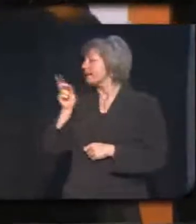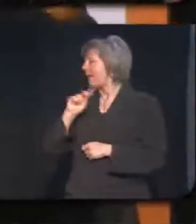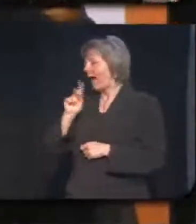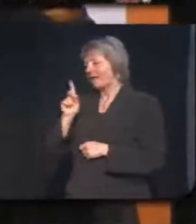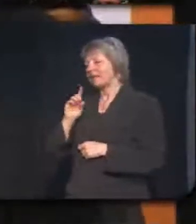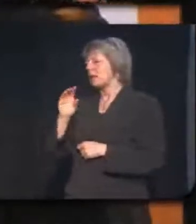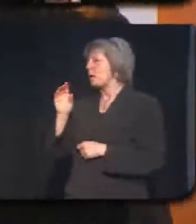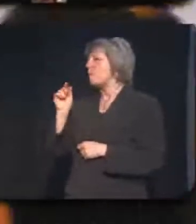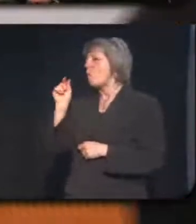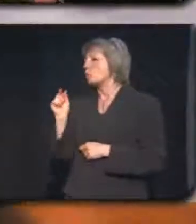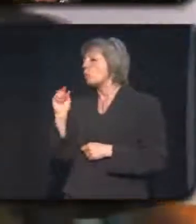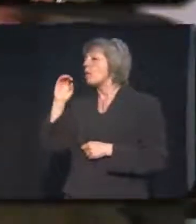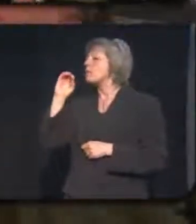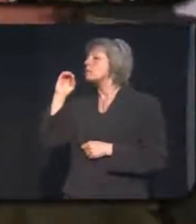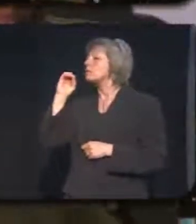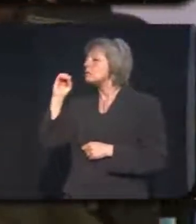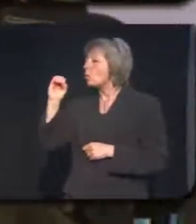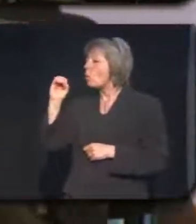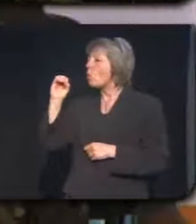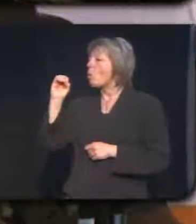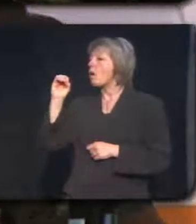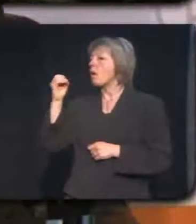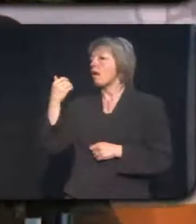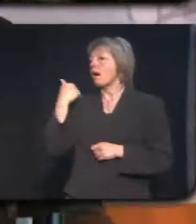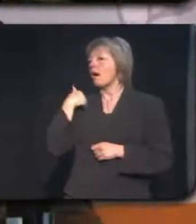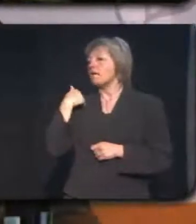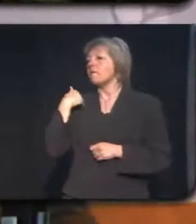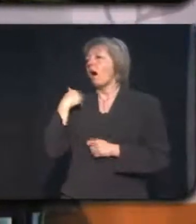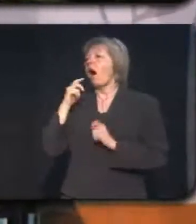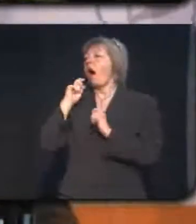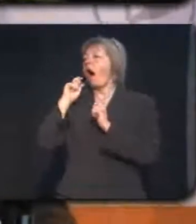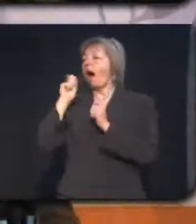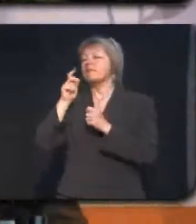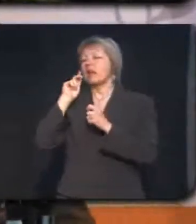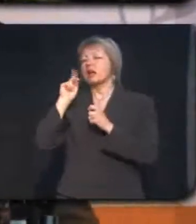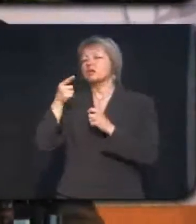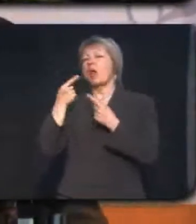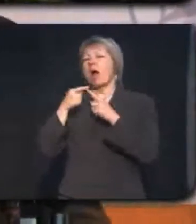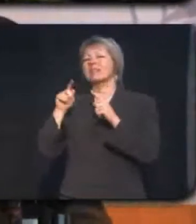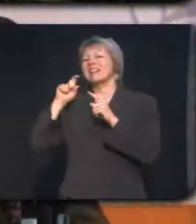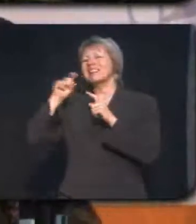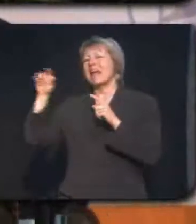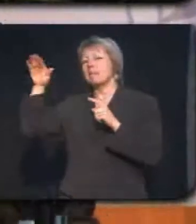Aufforderung den Programmeintrag in ein anderes Themengebiet im Wahlprogramm zu schieben